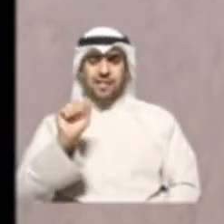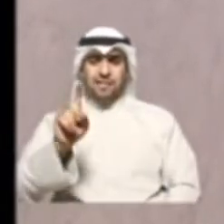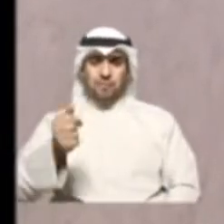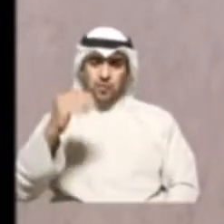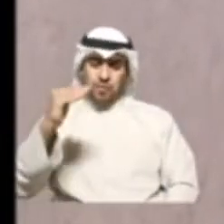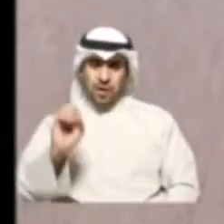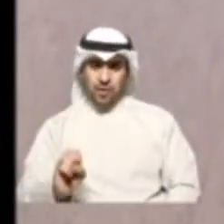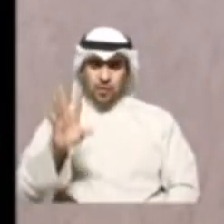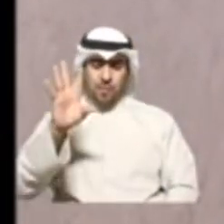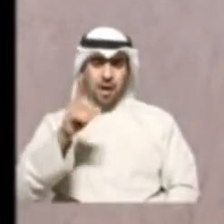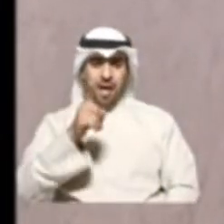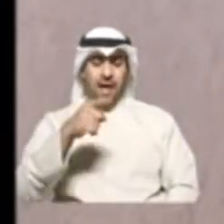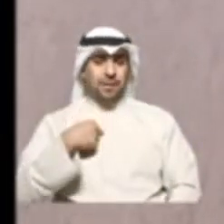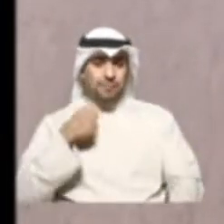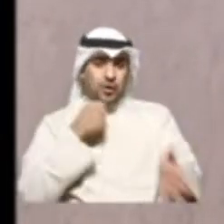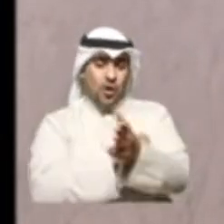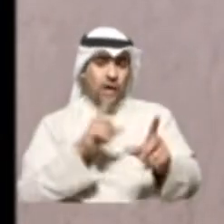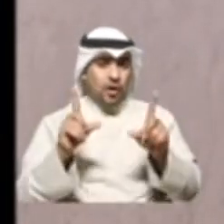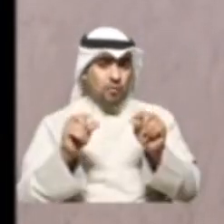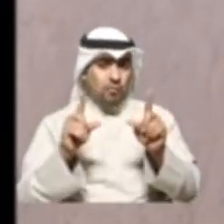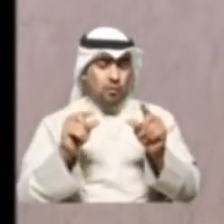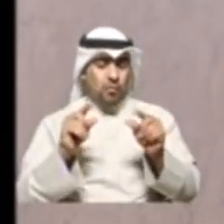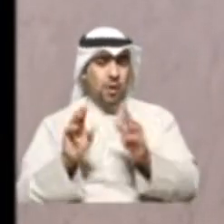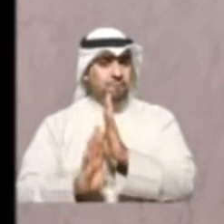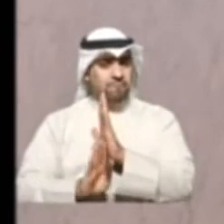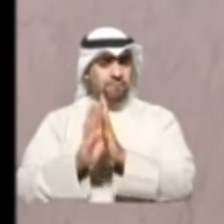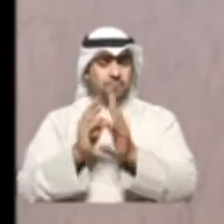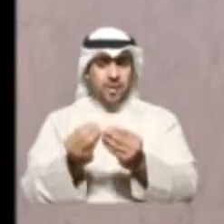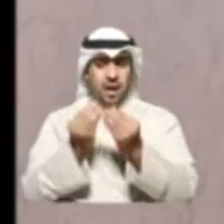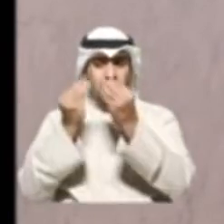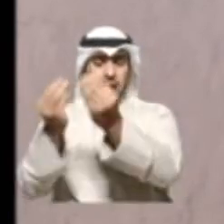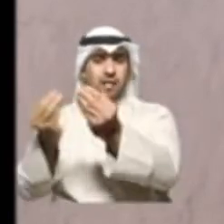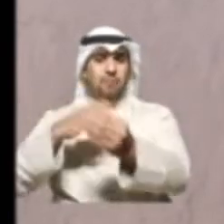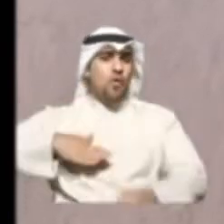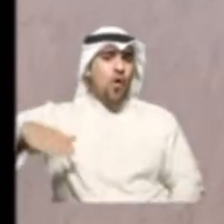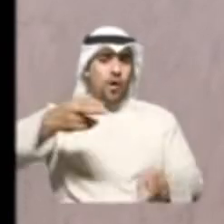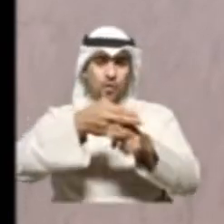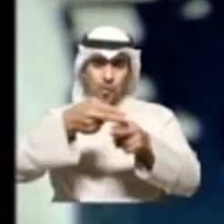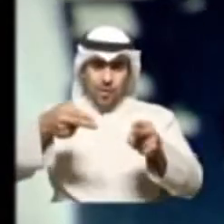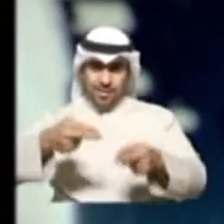وأقدم تفوقي وحق مكتب الشهيد وحق الكويت كلها.